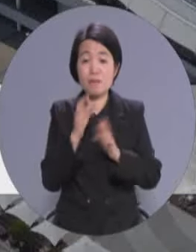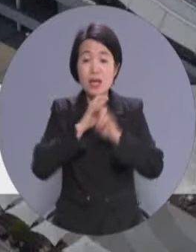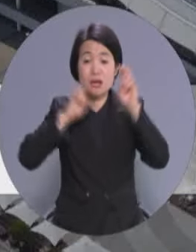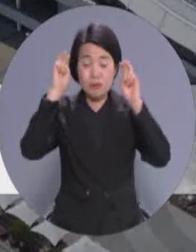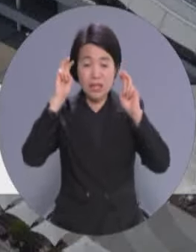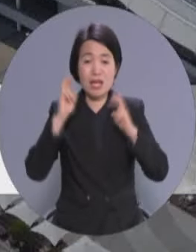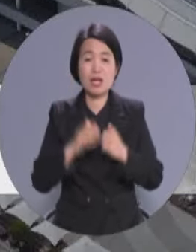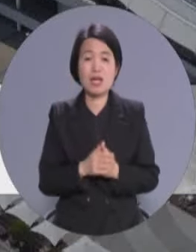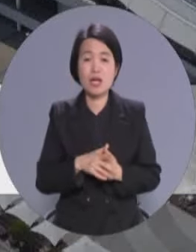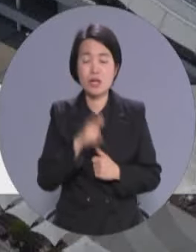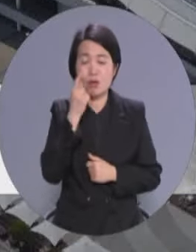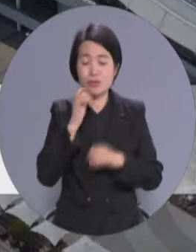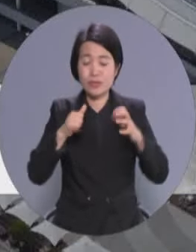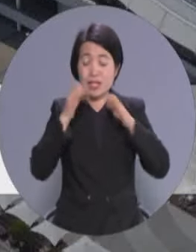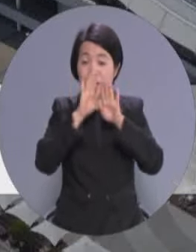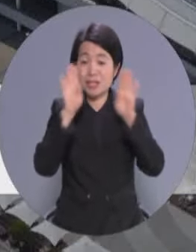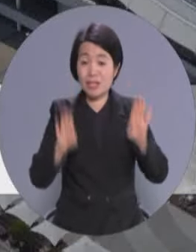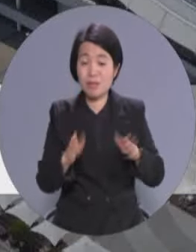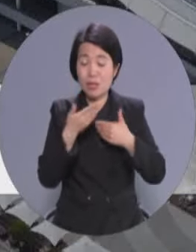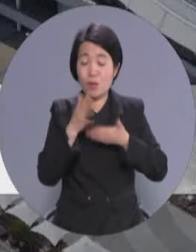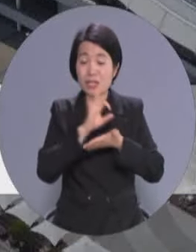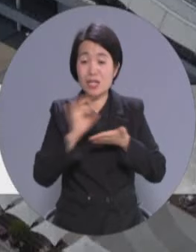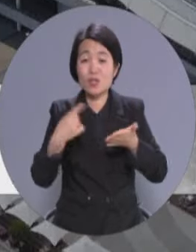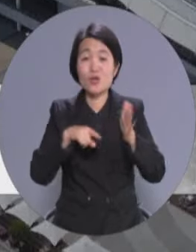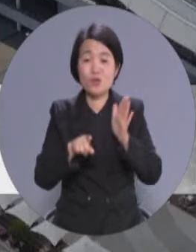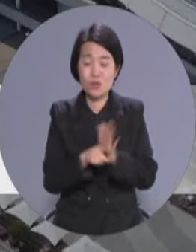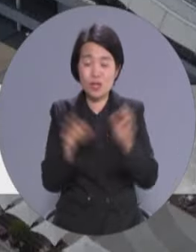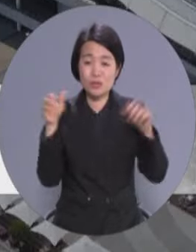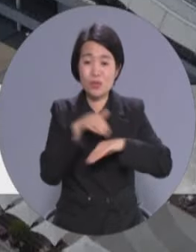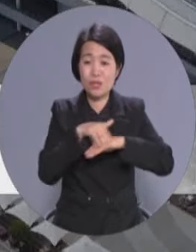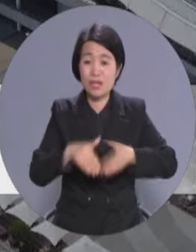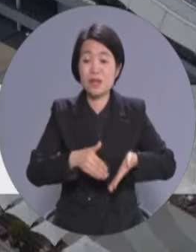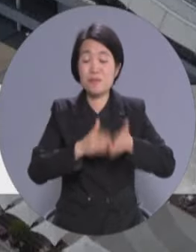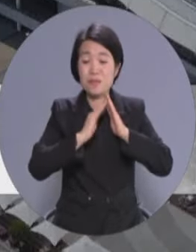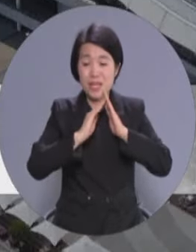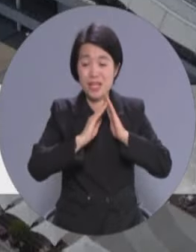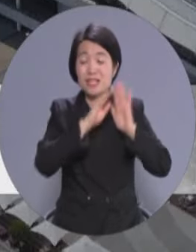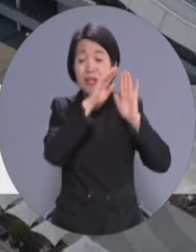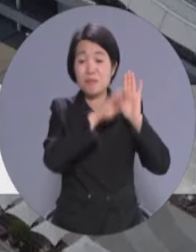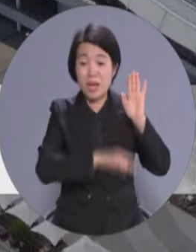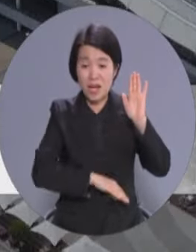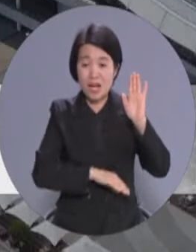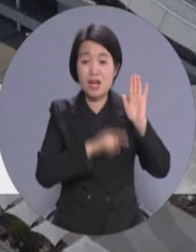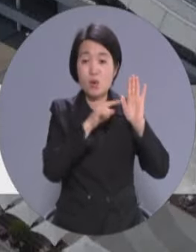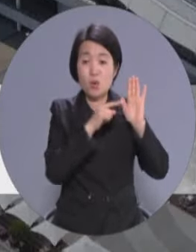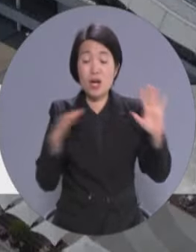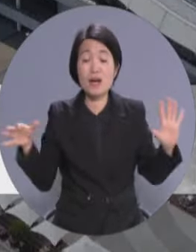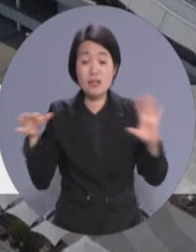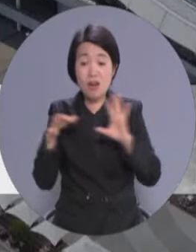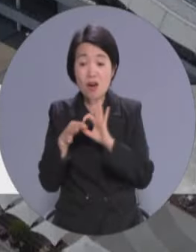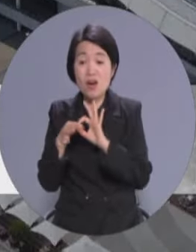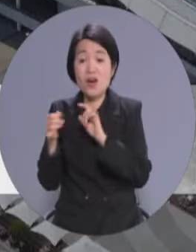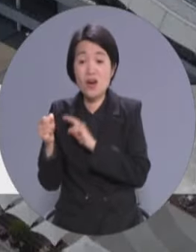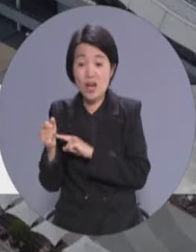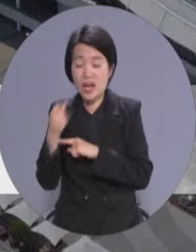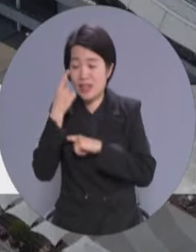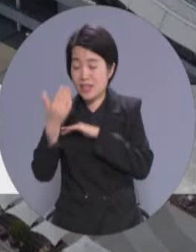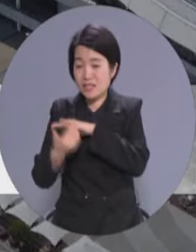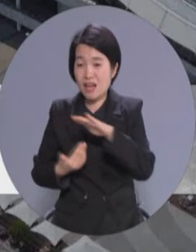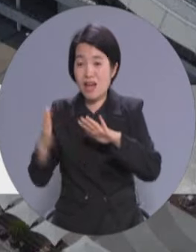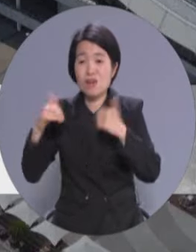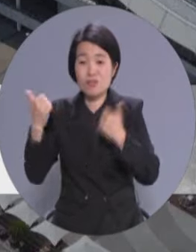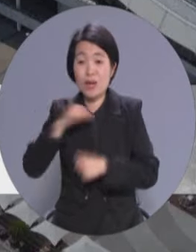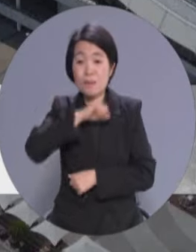여수광양항만공사가 최근 여수세계 박람회장 사후 활용을 위한 마스터플랜 용역의 큰 틀을 공개했습니다. 지난달 국회